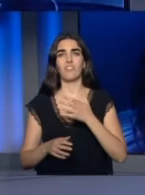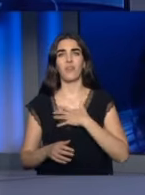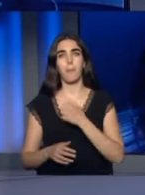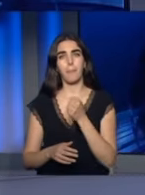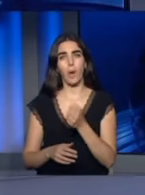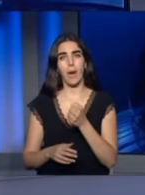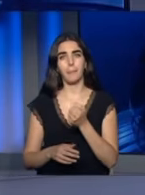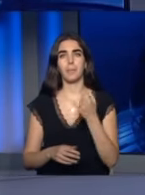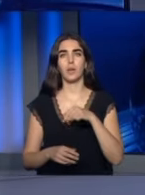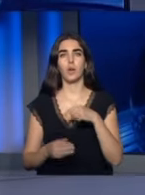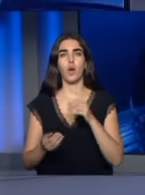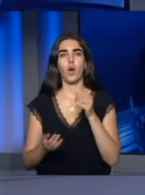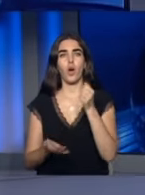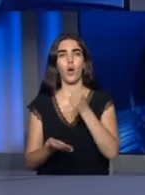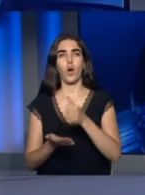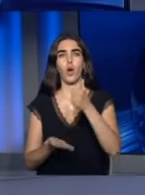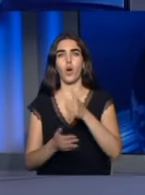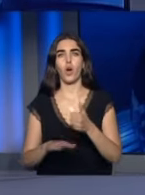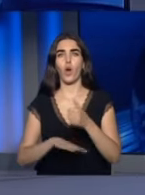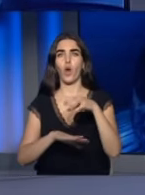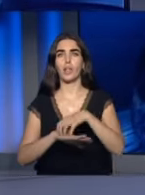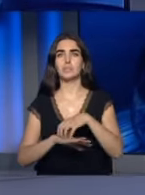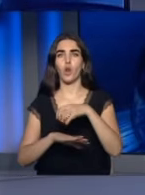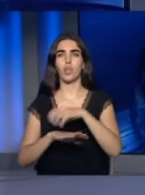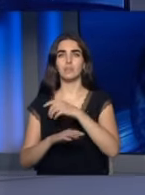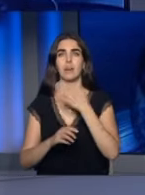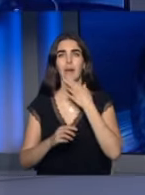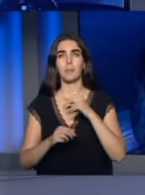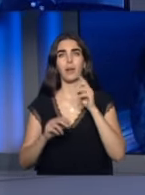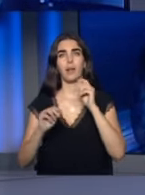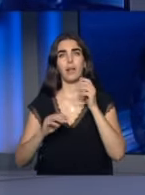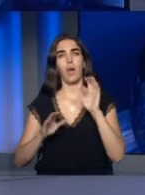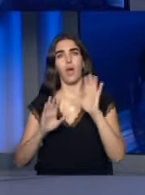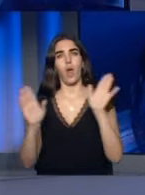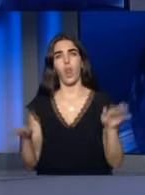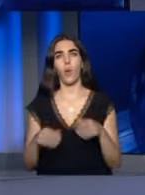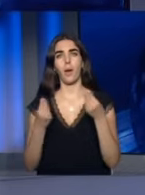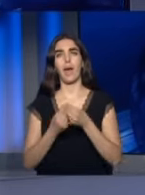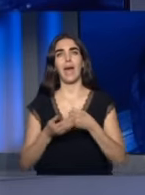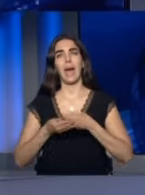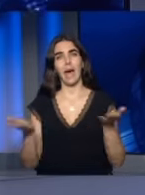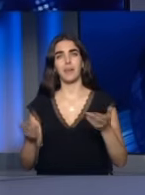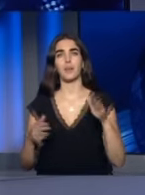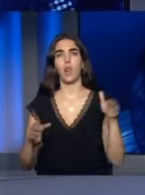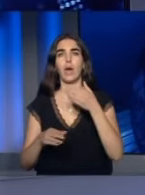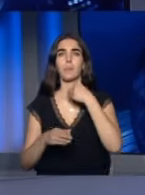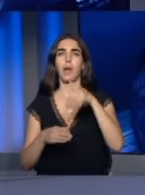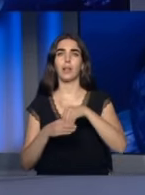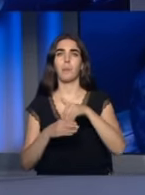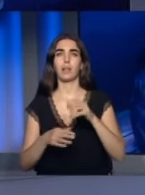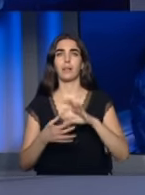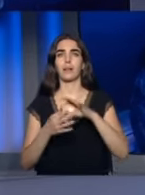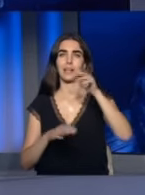يشعرون بموهبه الروح القدس ل تحرروا من مصالحهم الخاصه من اجل الخير العام ولكان انتخب